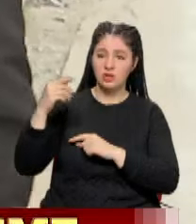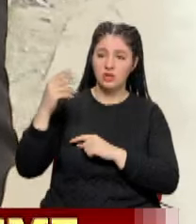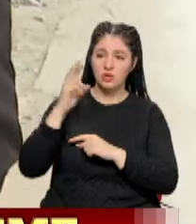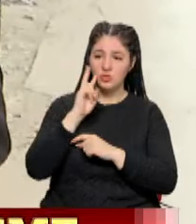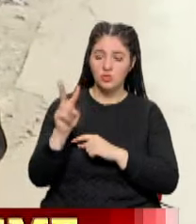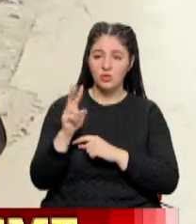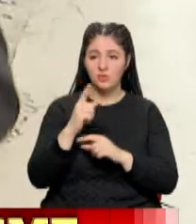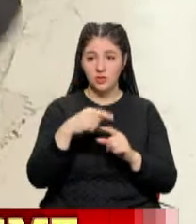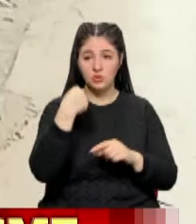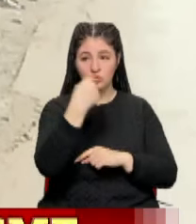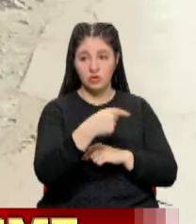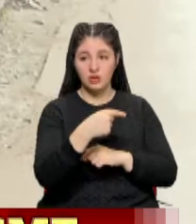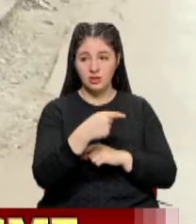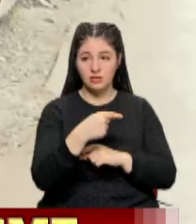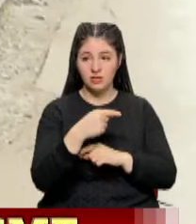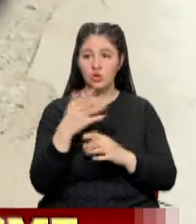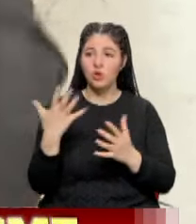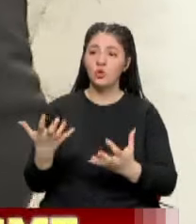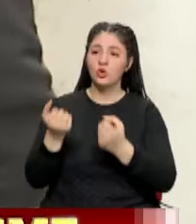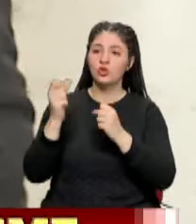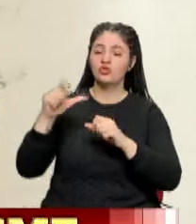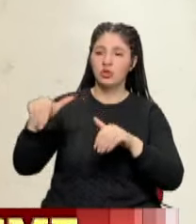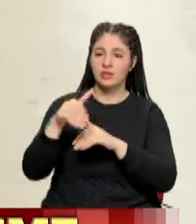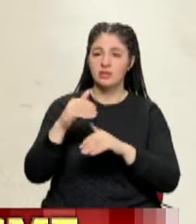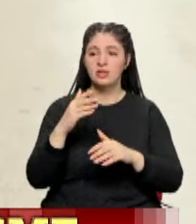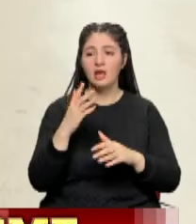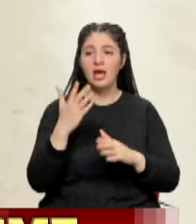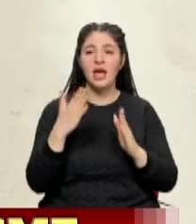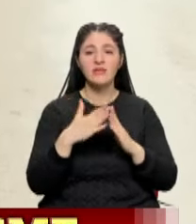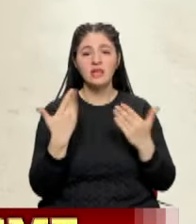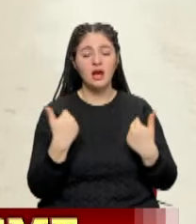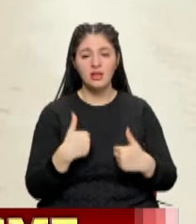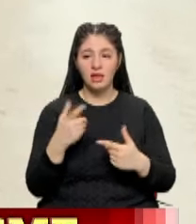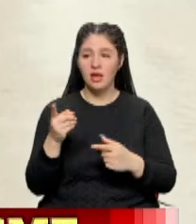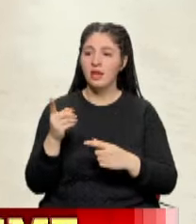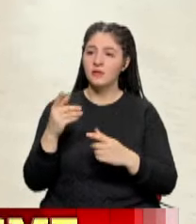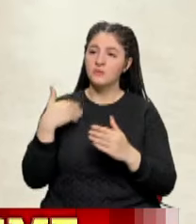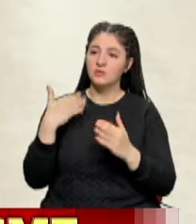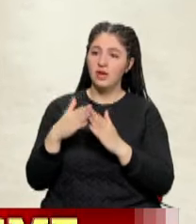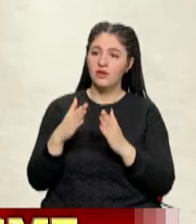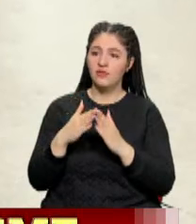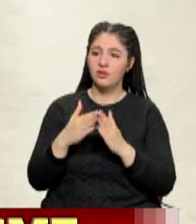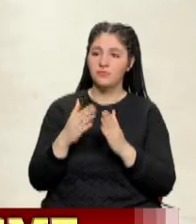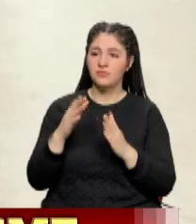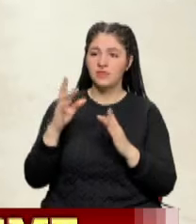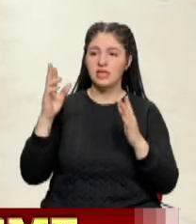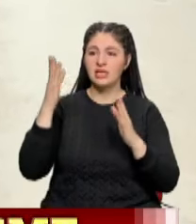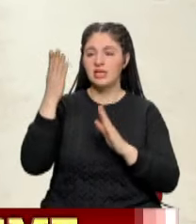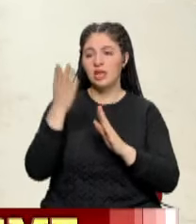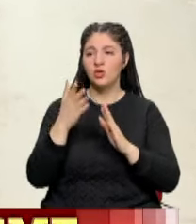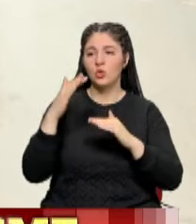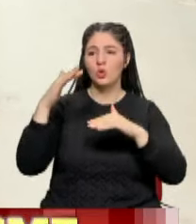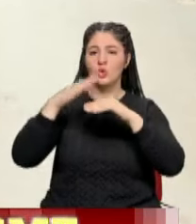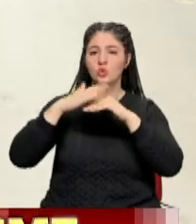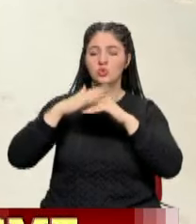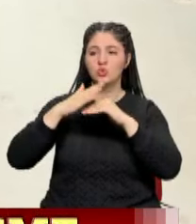evet. Bir üst sokakta. Evet. Kurtuluş Caddesi'nde. Eviniz ne durumda? Evimiz yıkık yani.